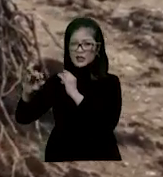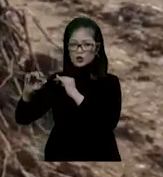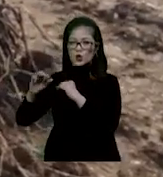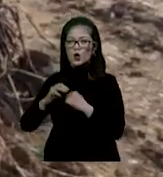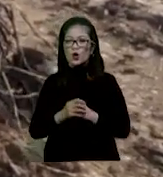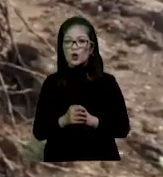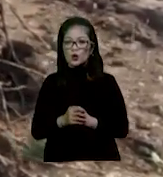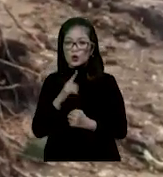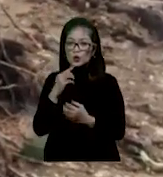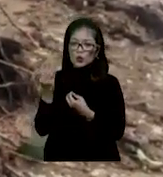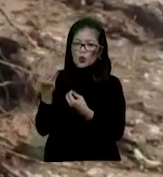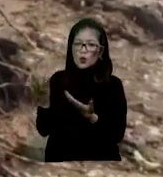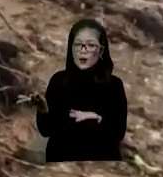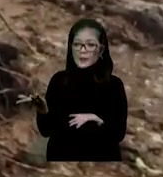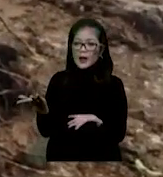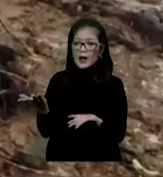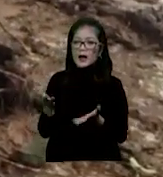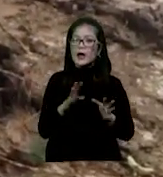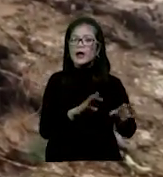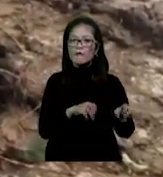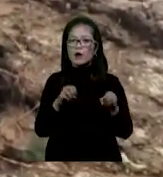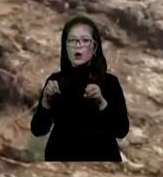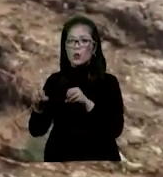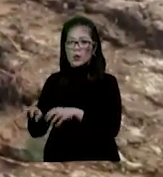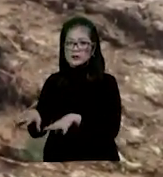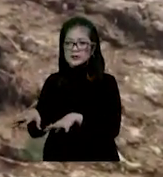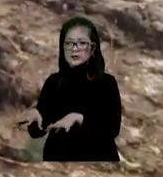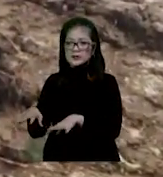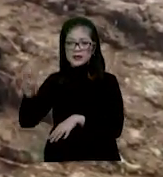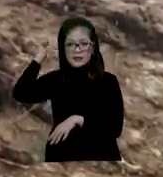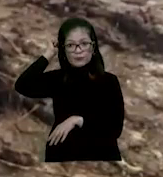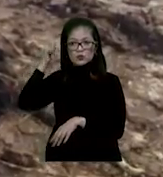nunggu evakuasi siapa memang? Berarti mertua, berarti saya dari